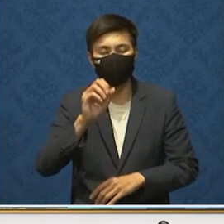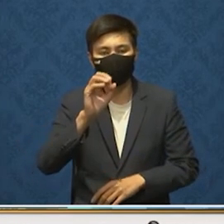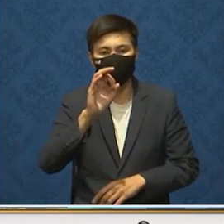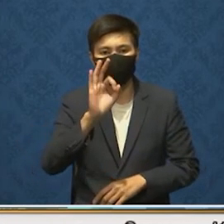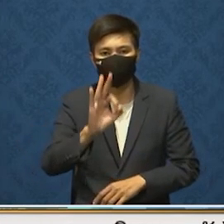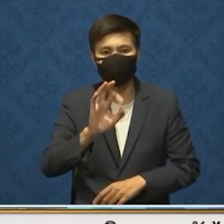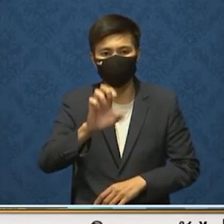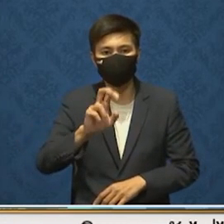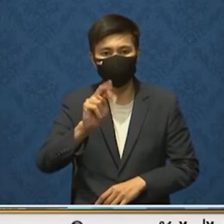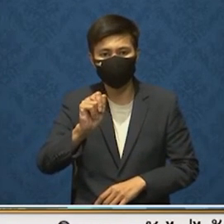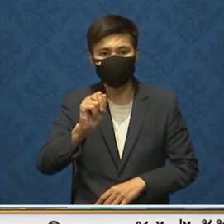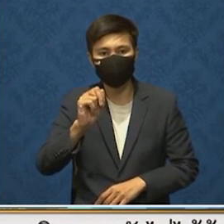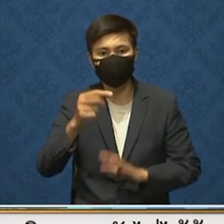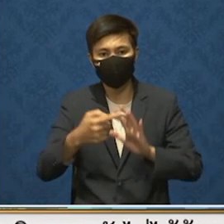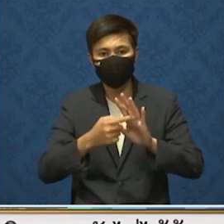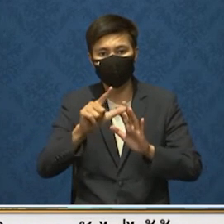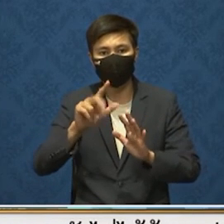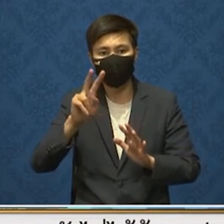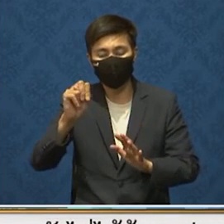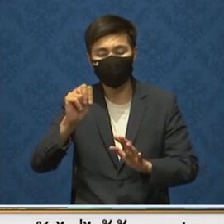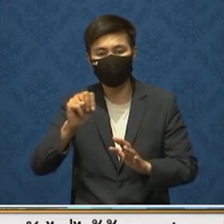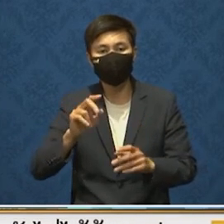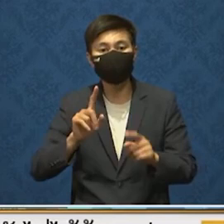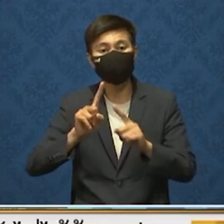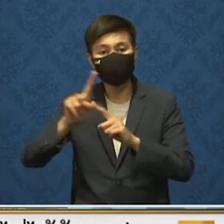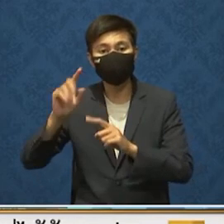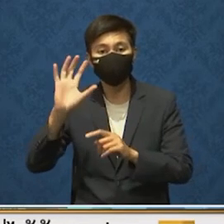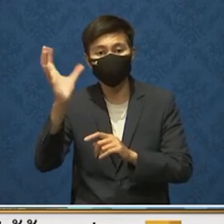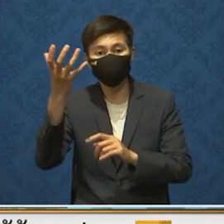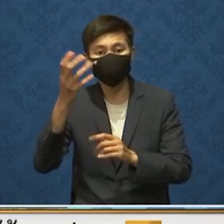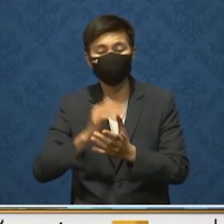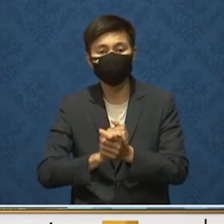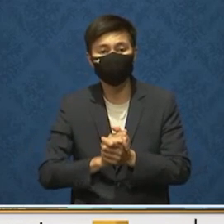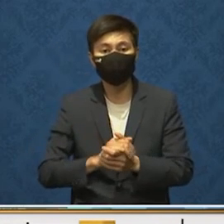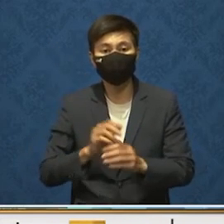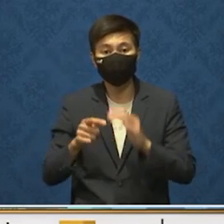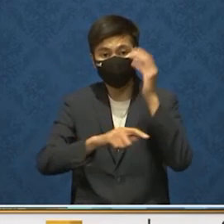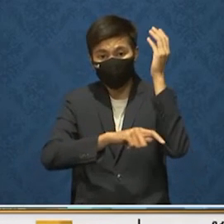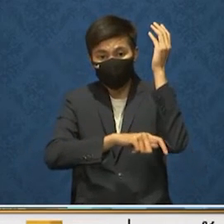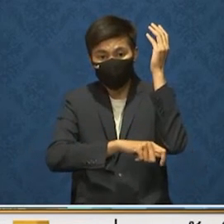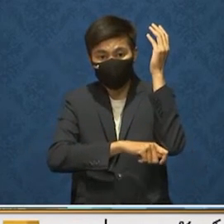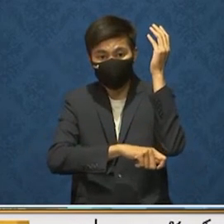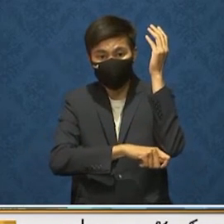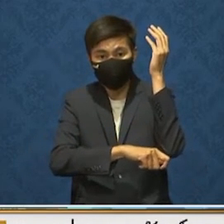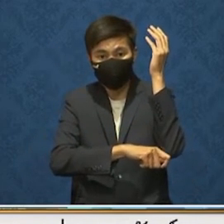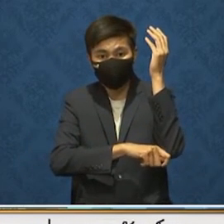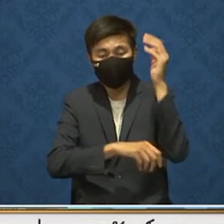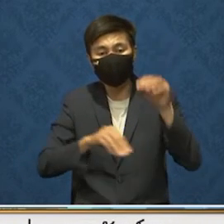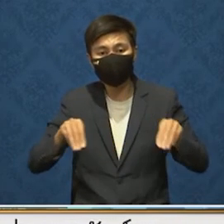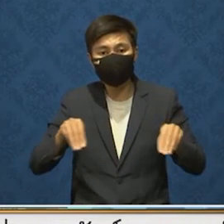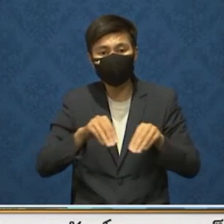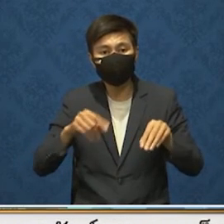็นดับหนึ่งของโลกแต่ประเทศเพื่อนบ้านของเรา Singapore แค่ เราเนีย